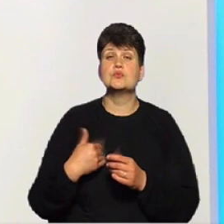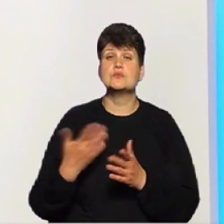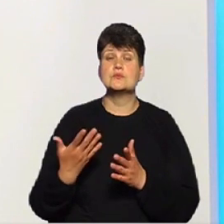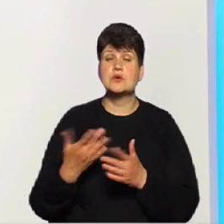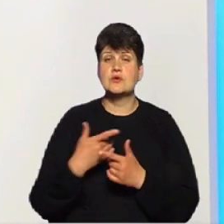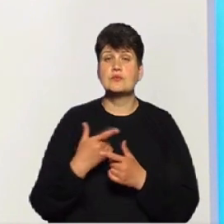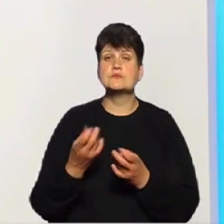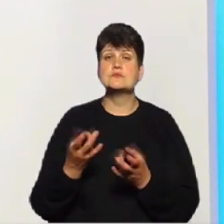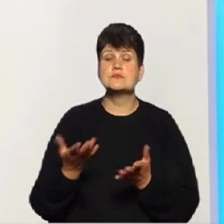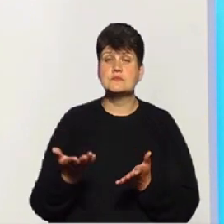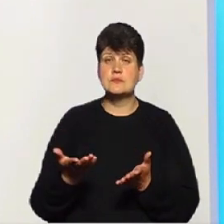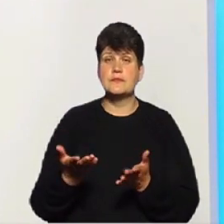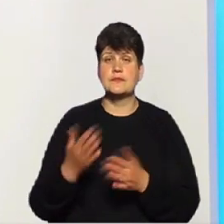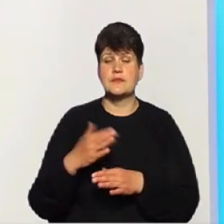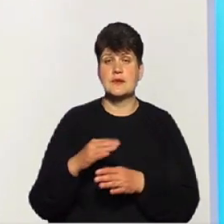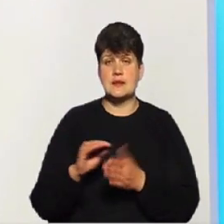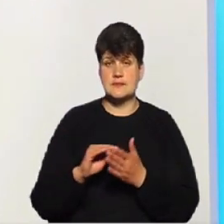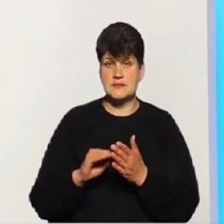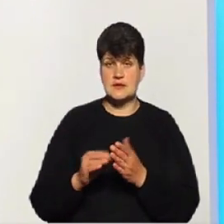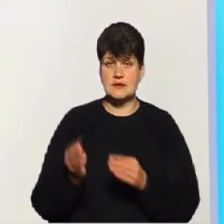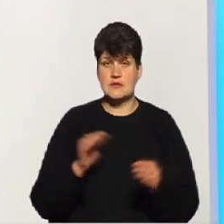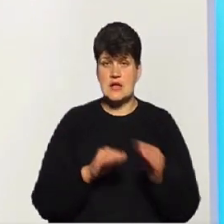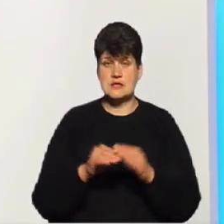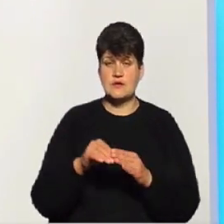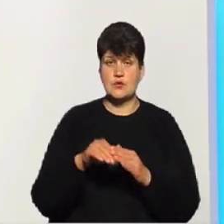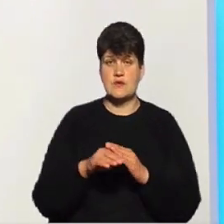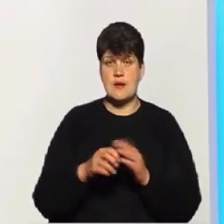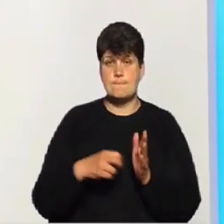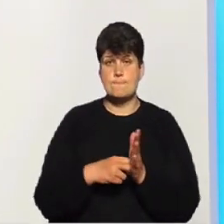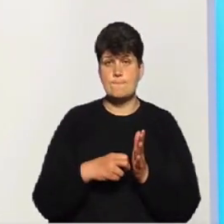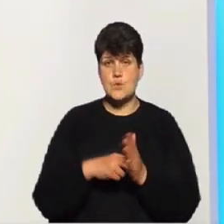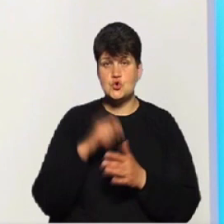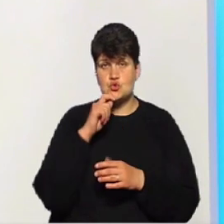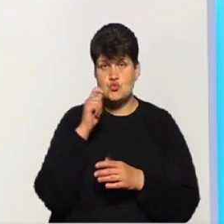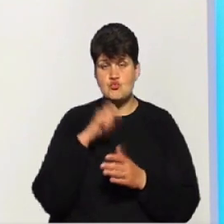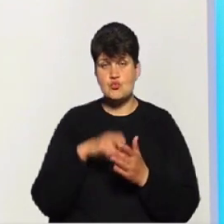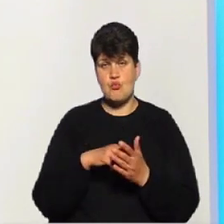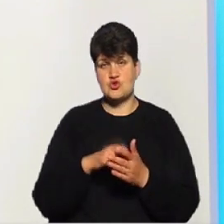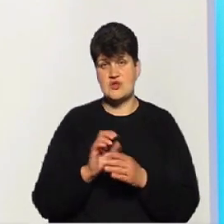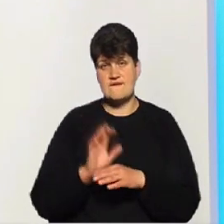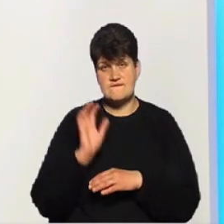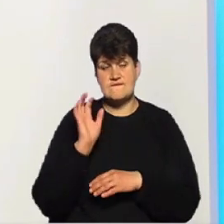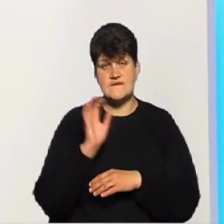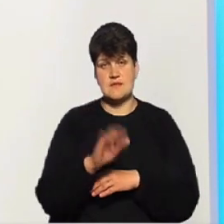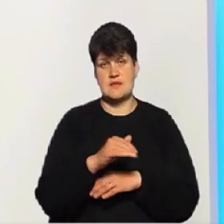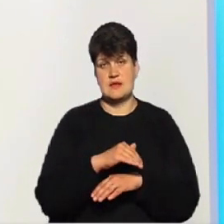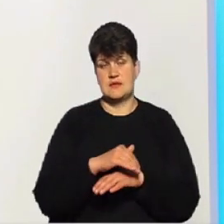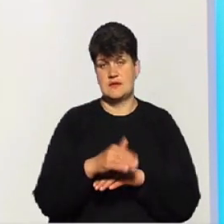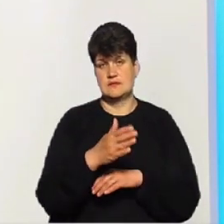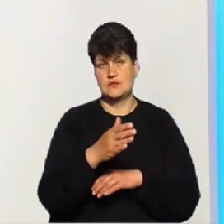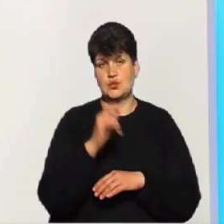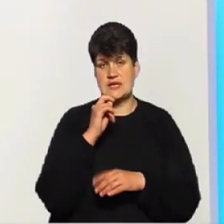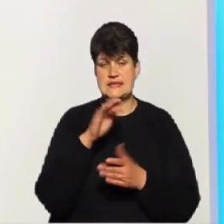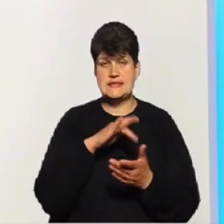там потрібно, з якого предмета, скласти в конверт і поштою, Укрпоштою відправити до адресата, тобто до Українського